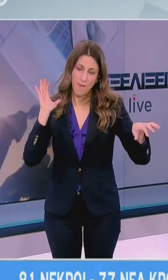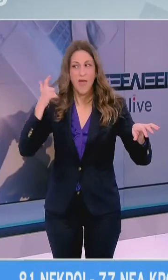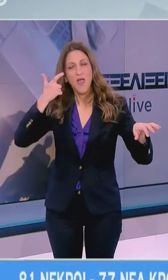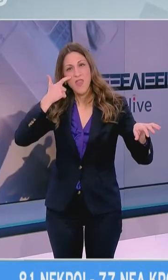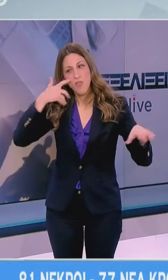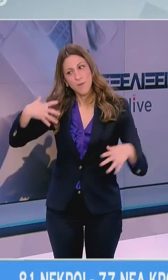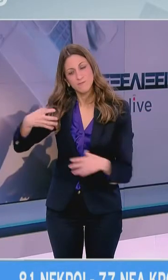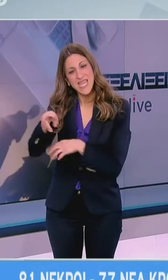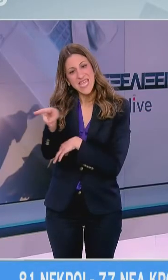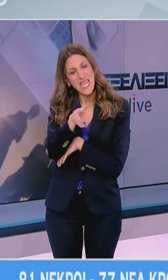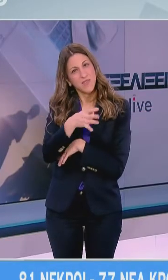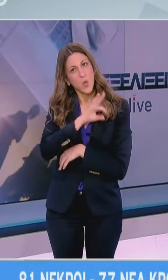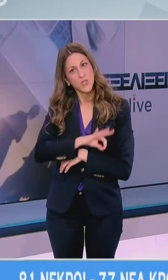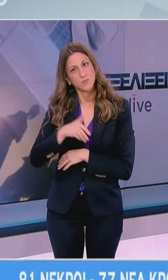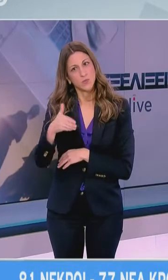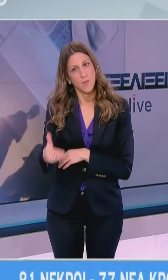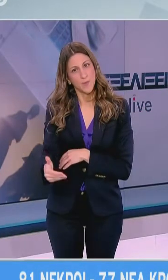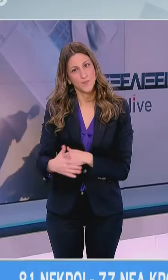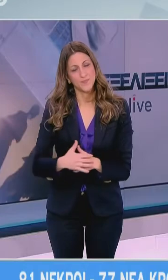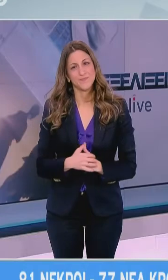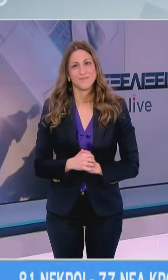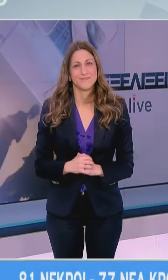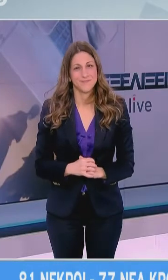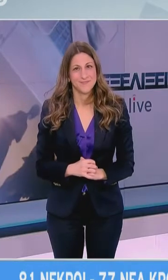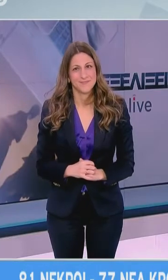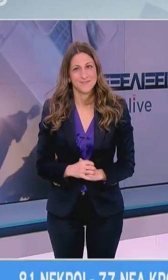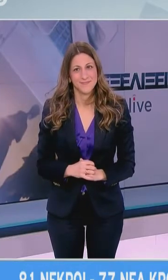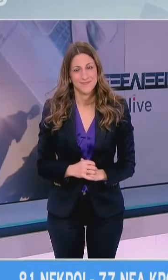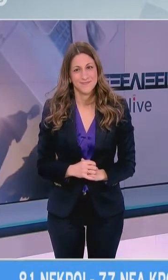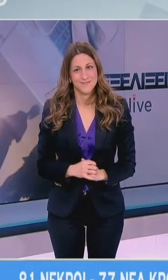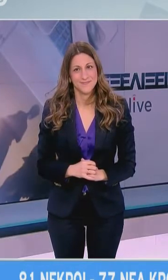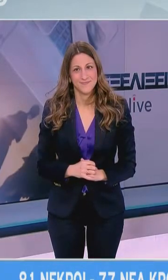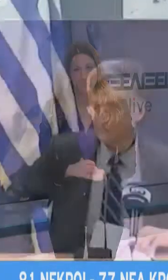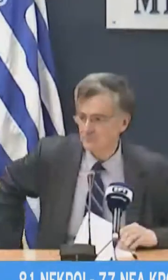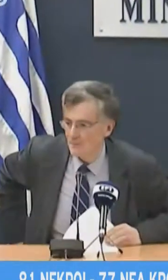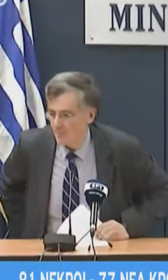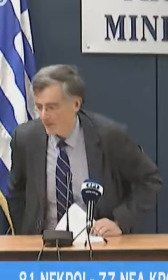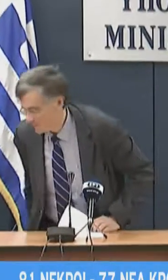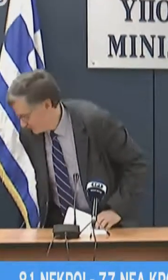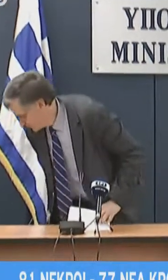της επιδημίας στη χώρα μας. Σας ευχαριστούμε πολύ.